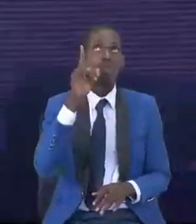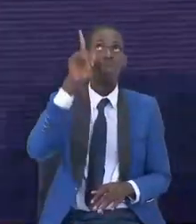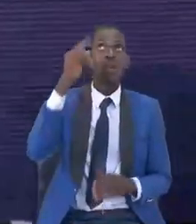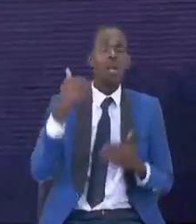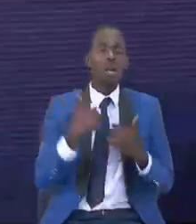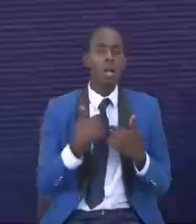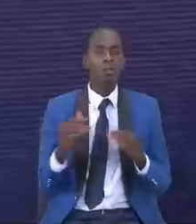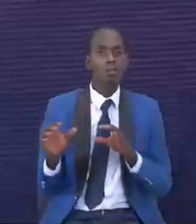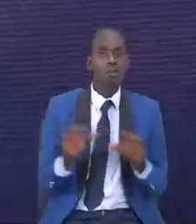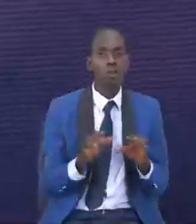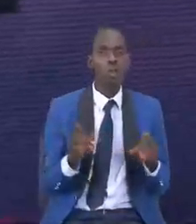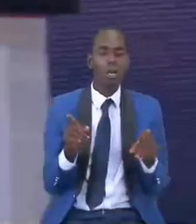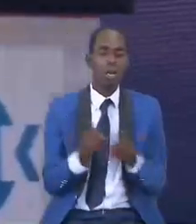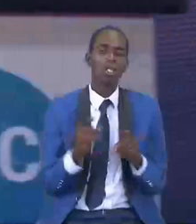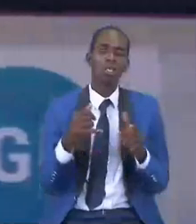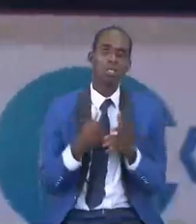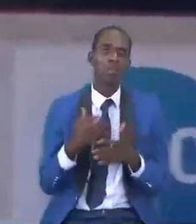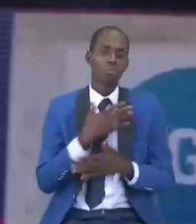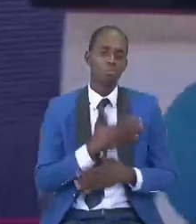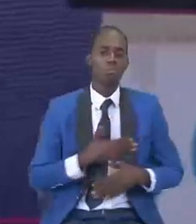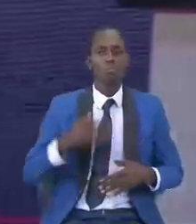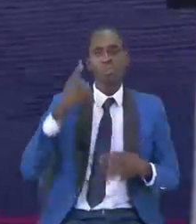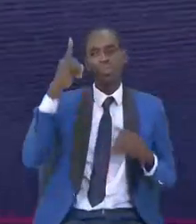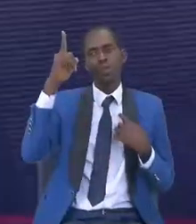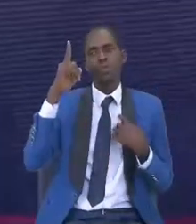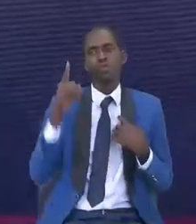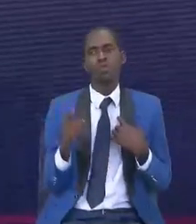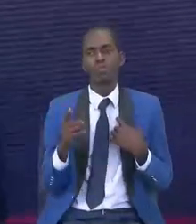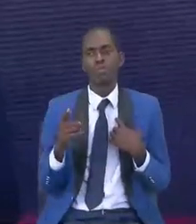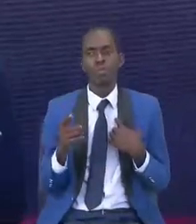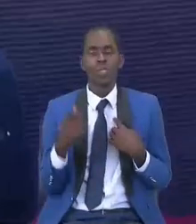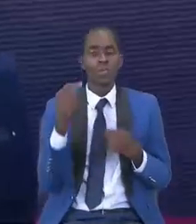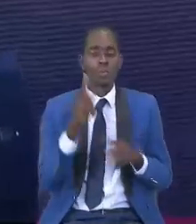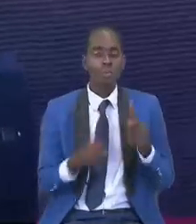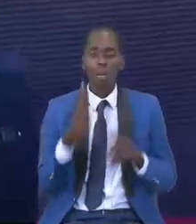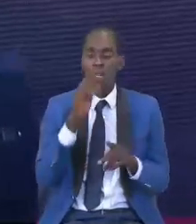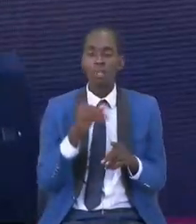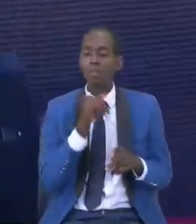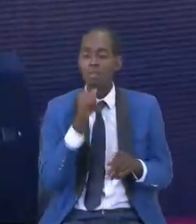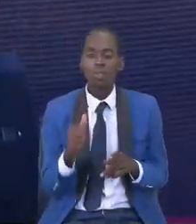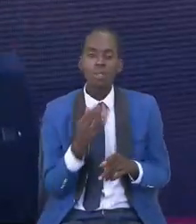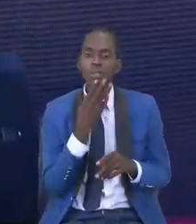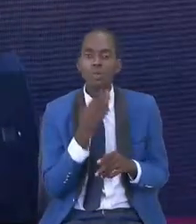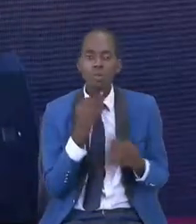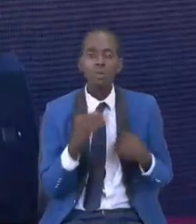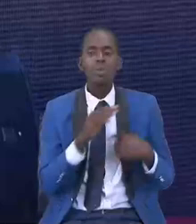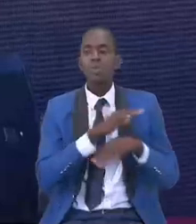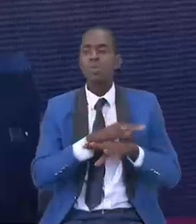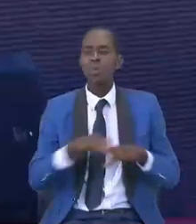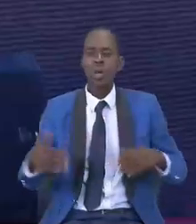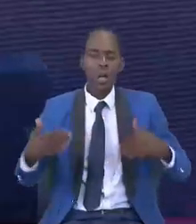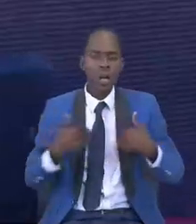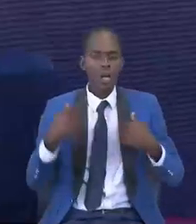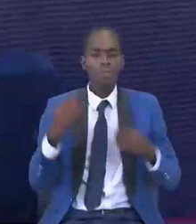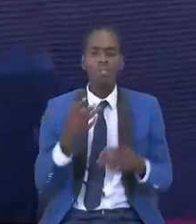veux. Ces gens, ils n'étaient pas hébreux. Ils n'avaient pas les écritures des hébreux. Mais